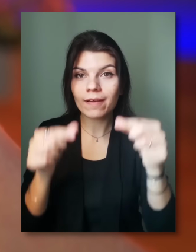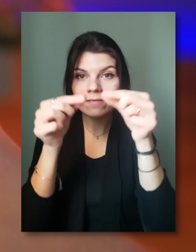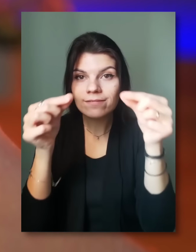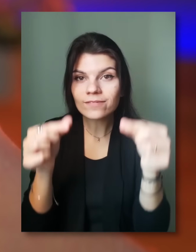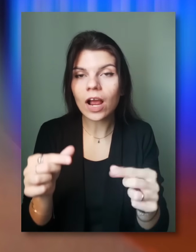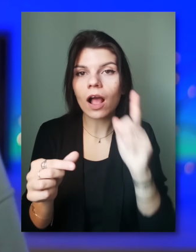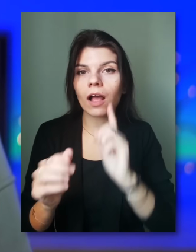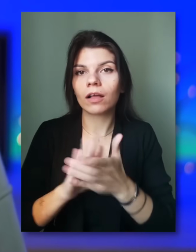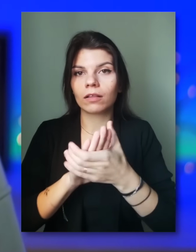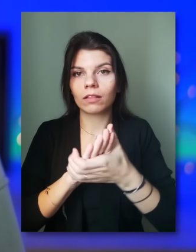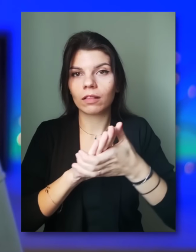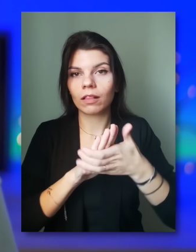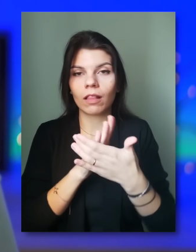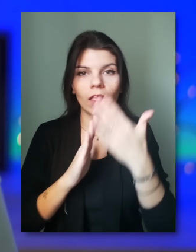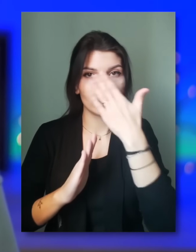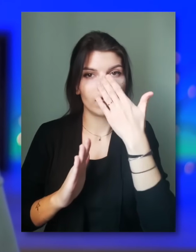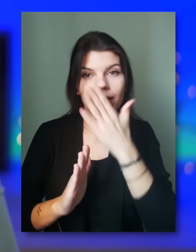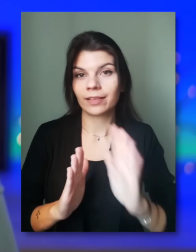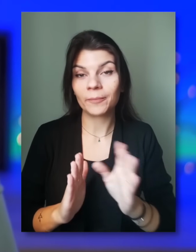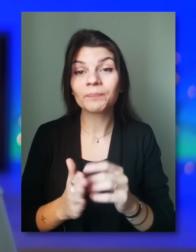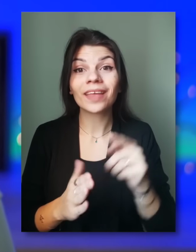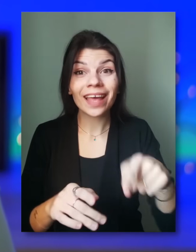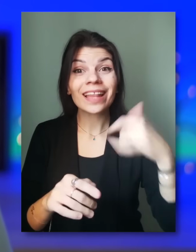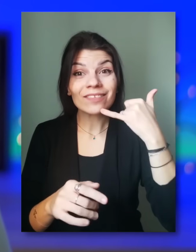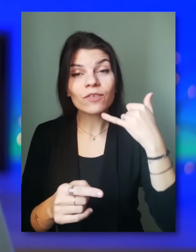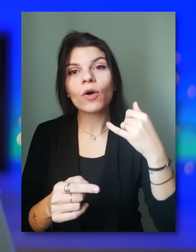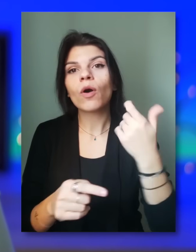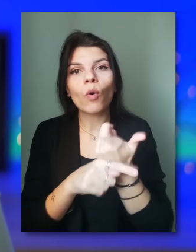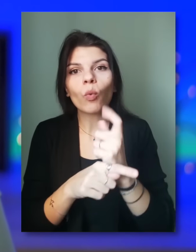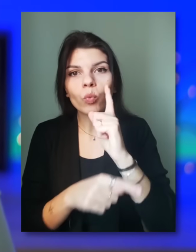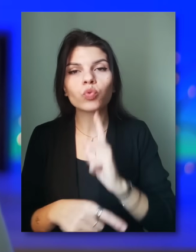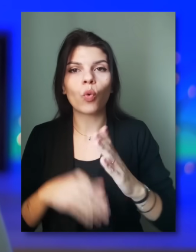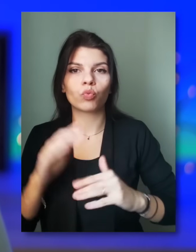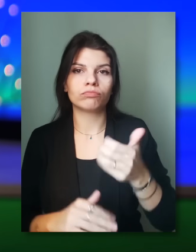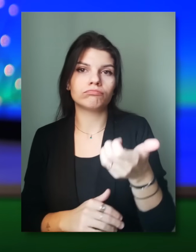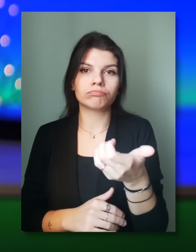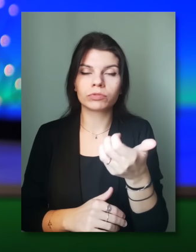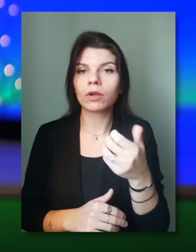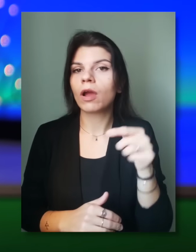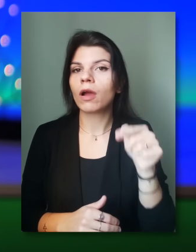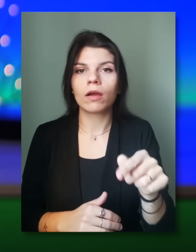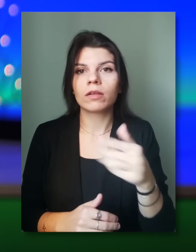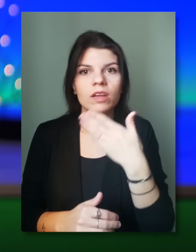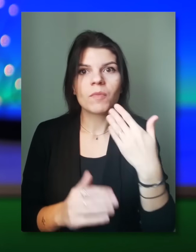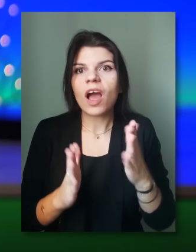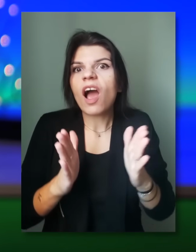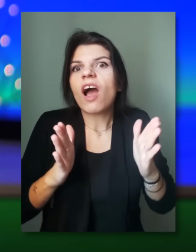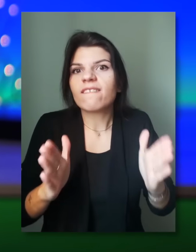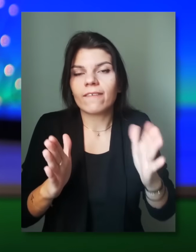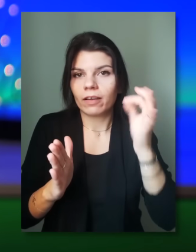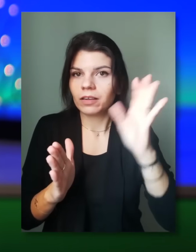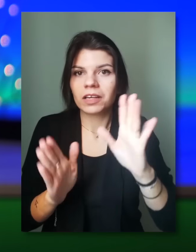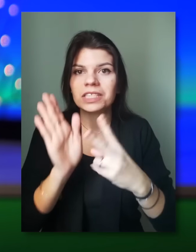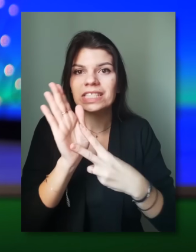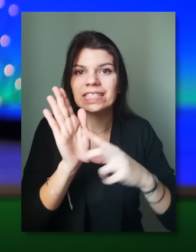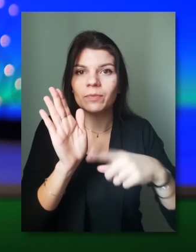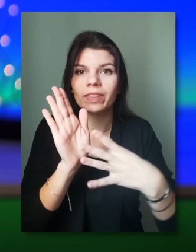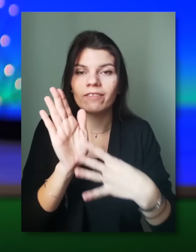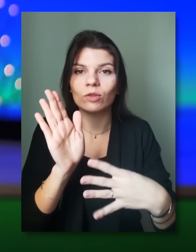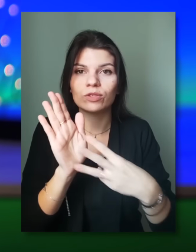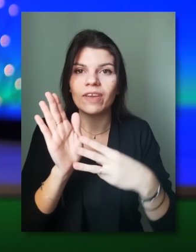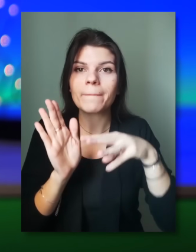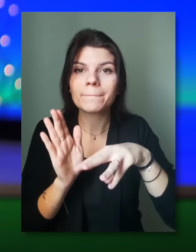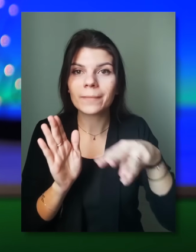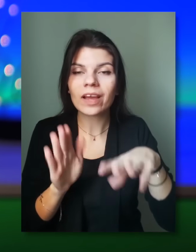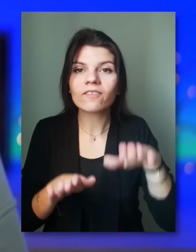длядодаванняпрактичності. NubiaNeo—цеігровийсмартфон,який зручнотримативруці.Він немаєнадтоширокогокорпусу,а його